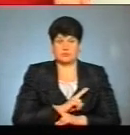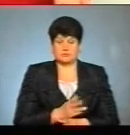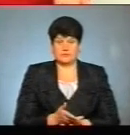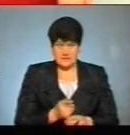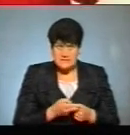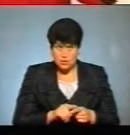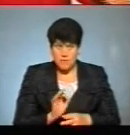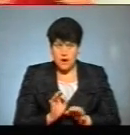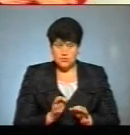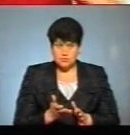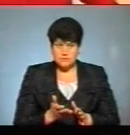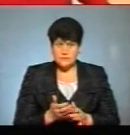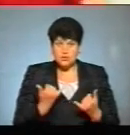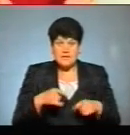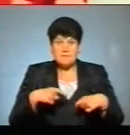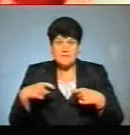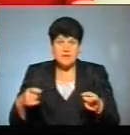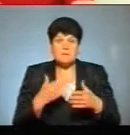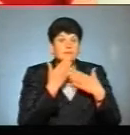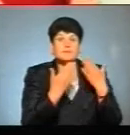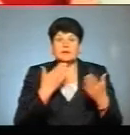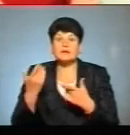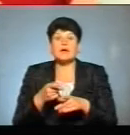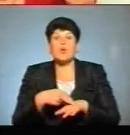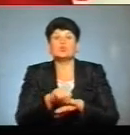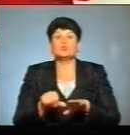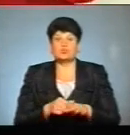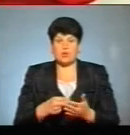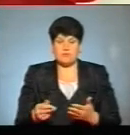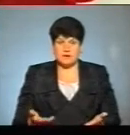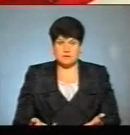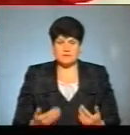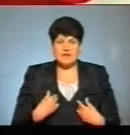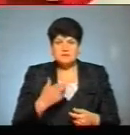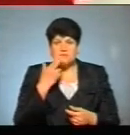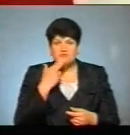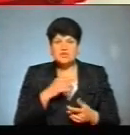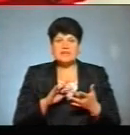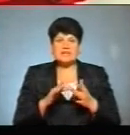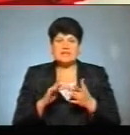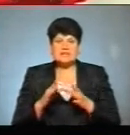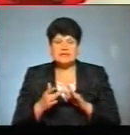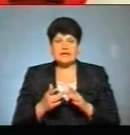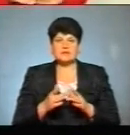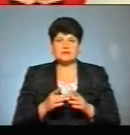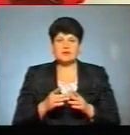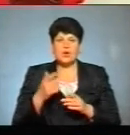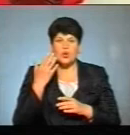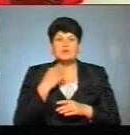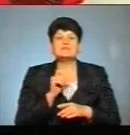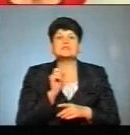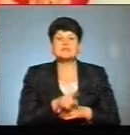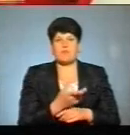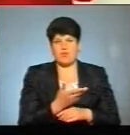нормально? Вона сьогодні бігає і каже, де я маю купити туфлі? В нас привчили до інтернет-видання, коли вона їх